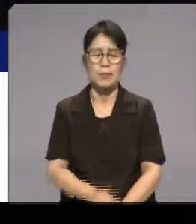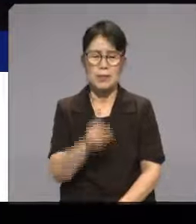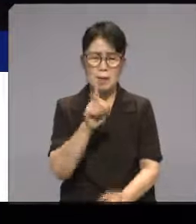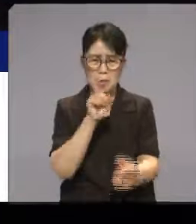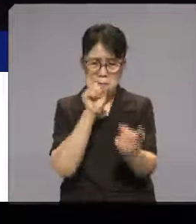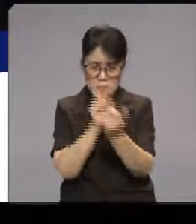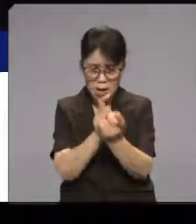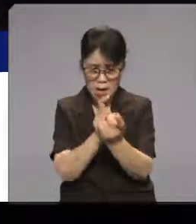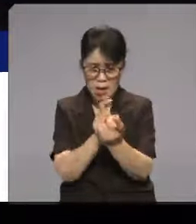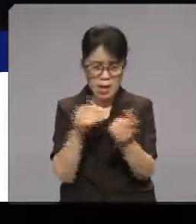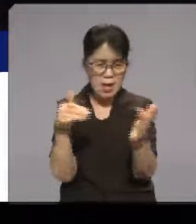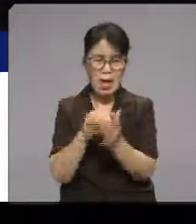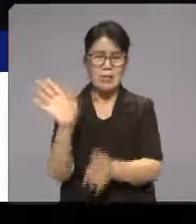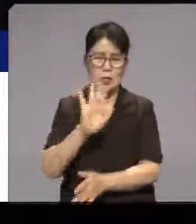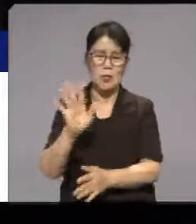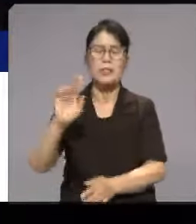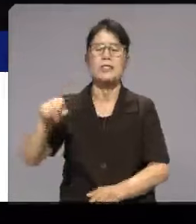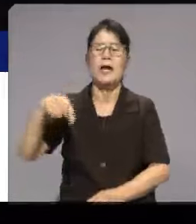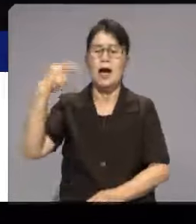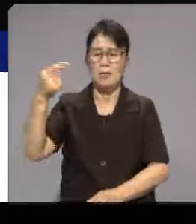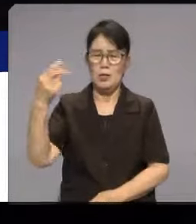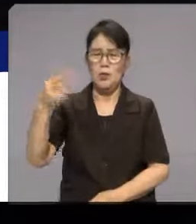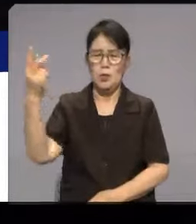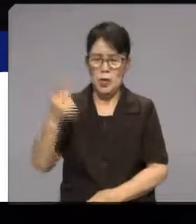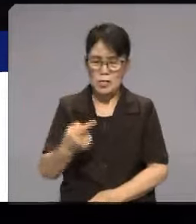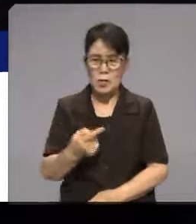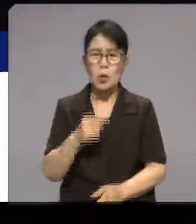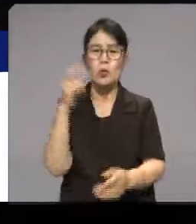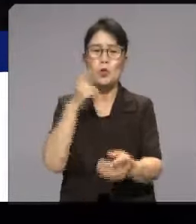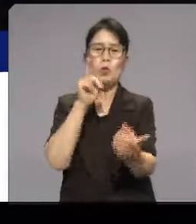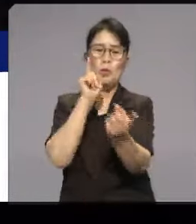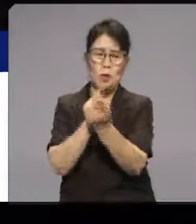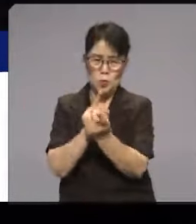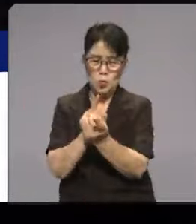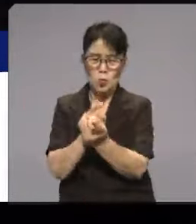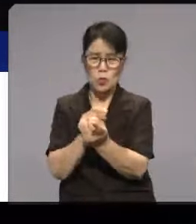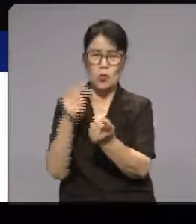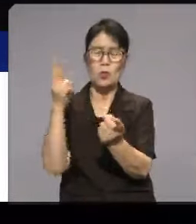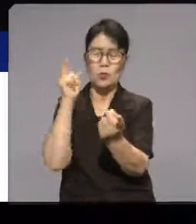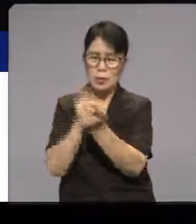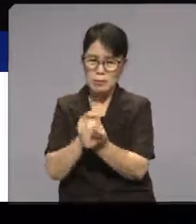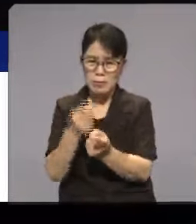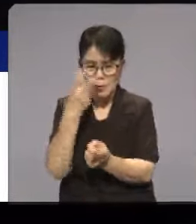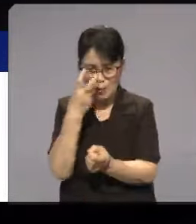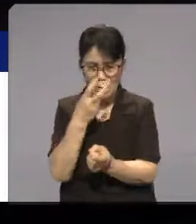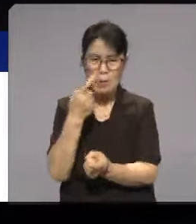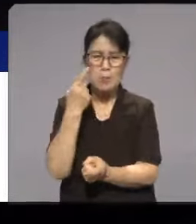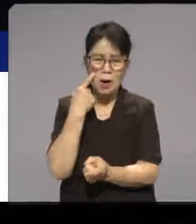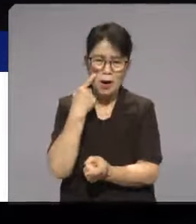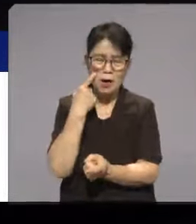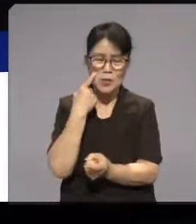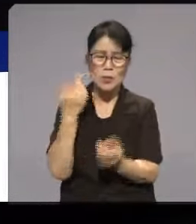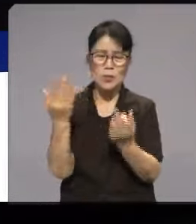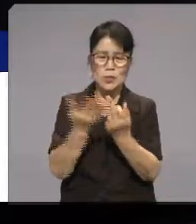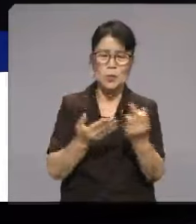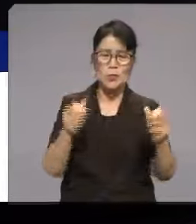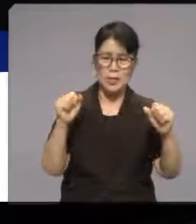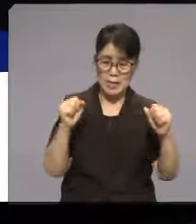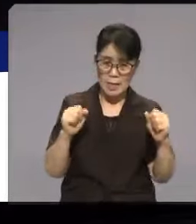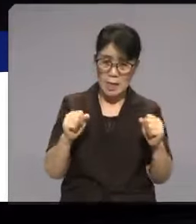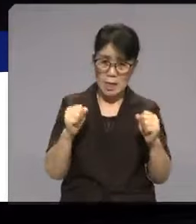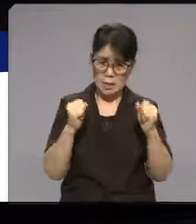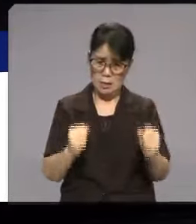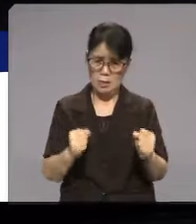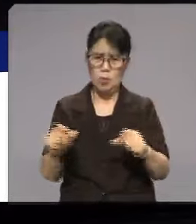가는 게 아니라 그 다음에 또 와서 또 같은 분을 뵙고 또 다시 또 체크해드리고 하는 거에서 또 이제